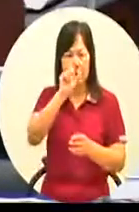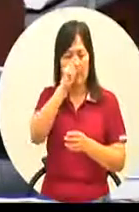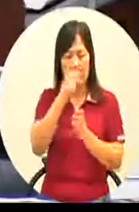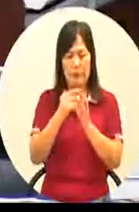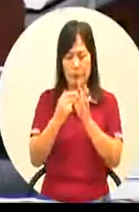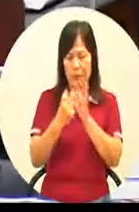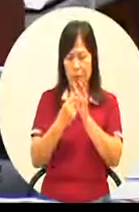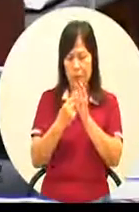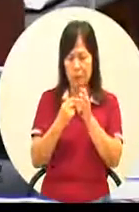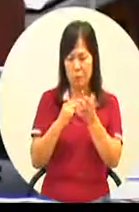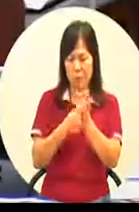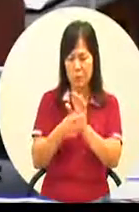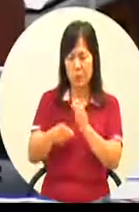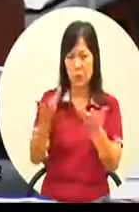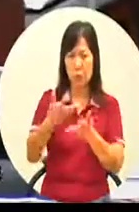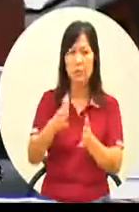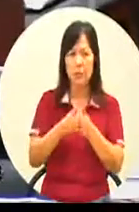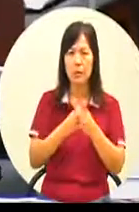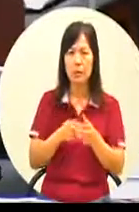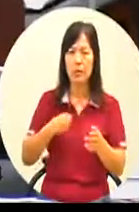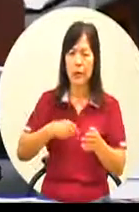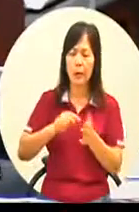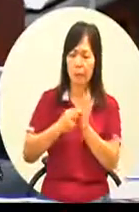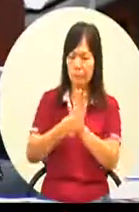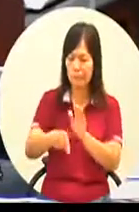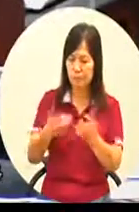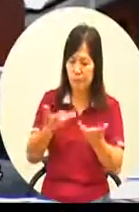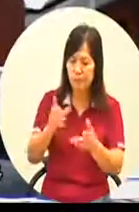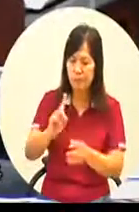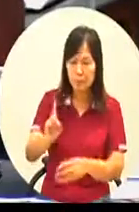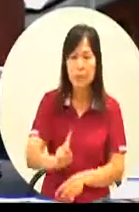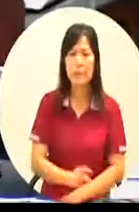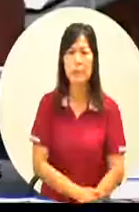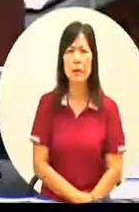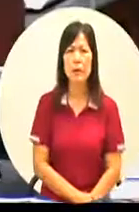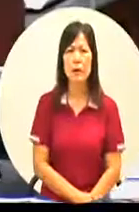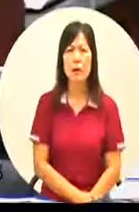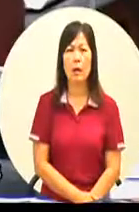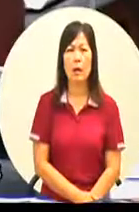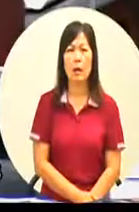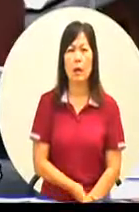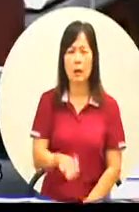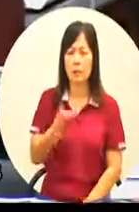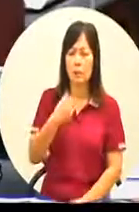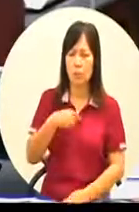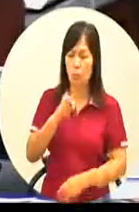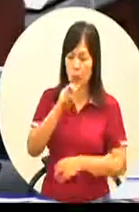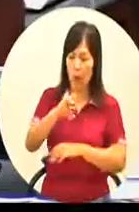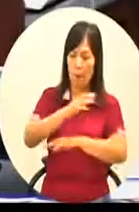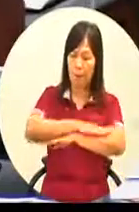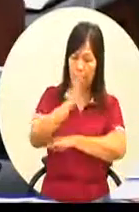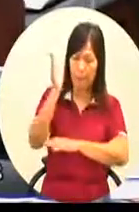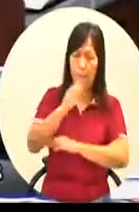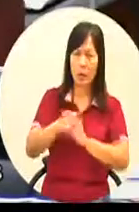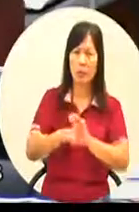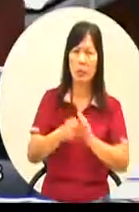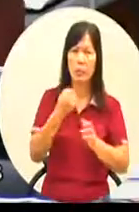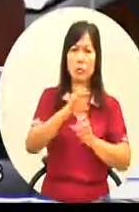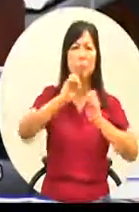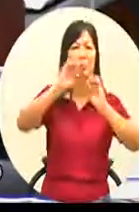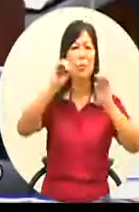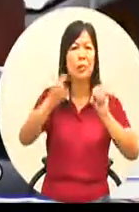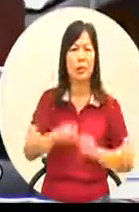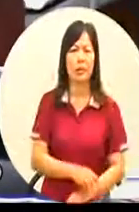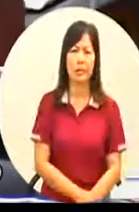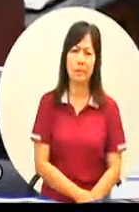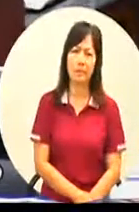啦。我為什麼要凸顯這個問題？我一天吼，有看到您報紙，您的炫耀，